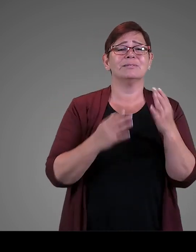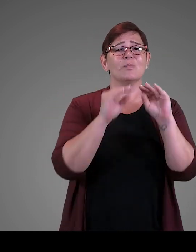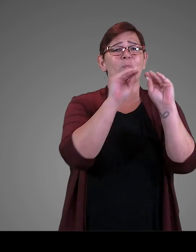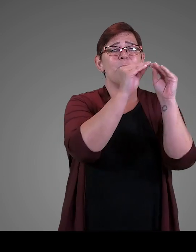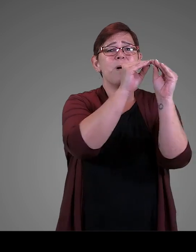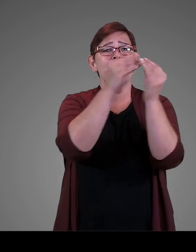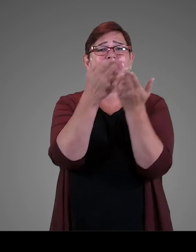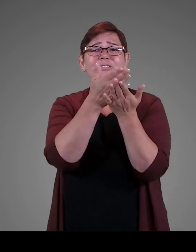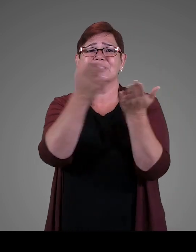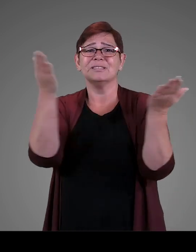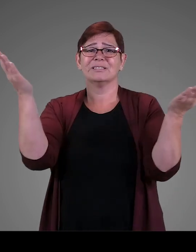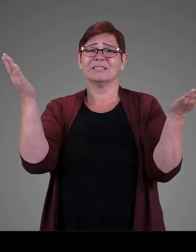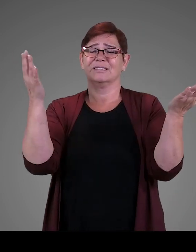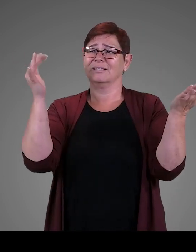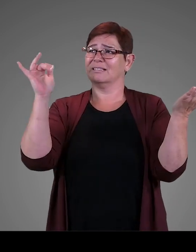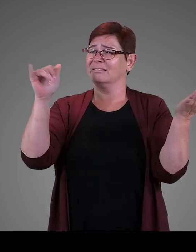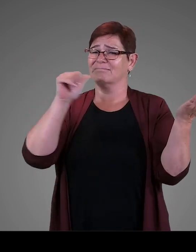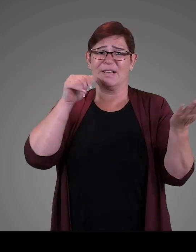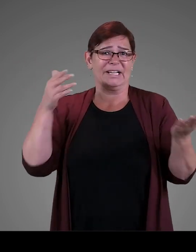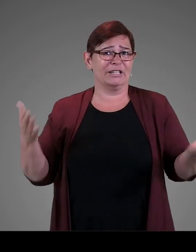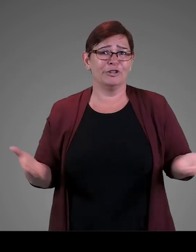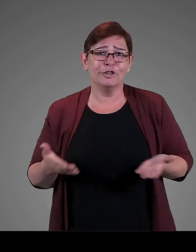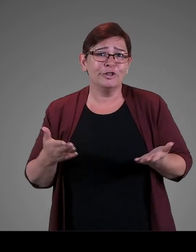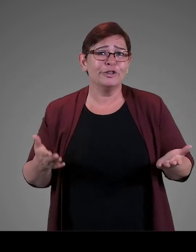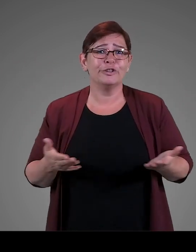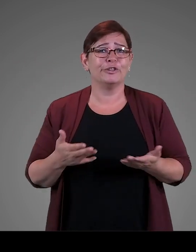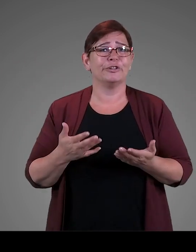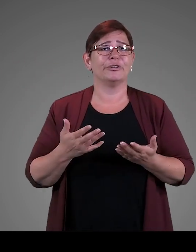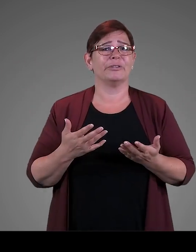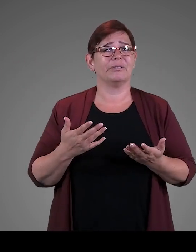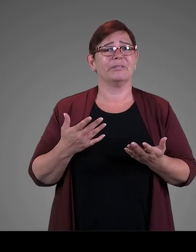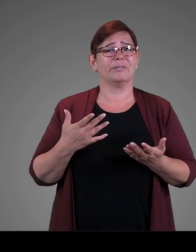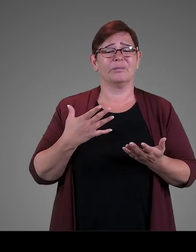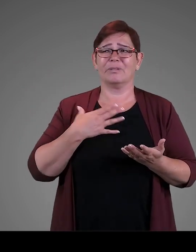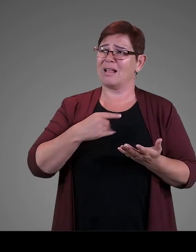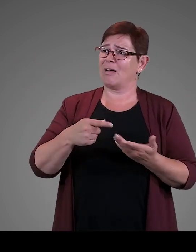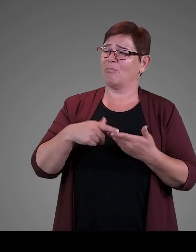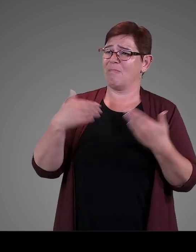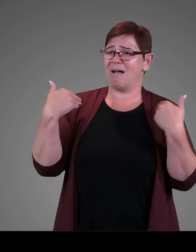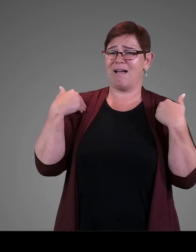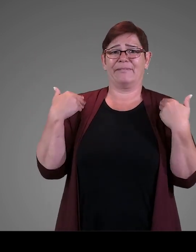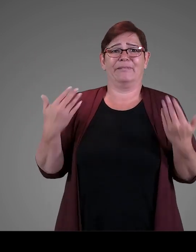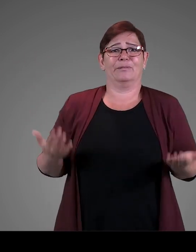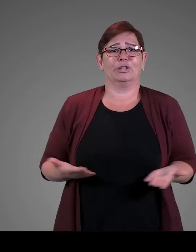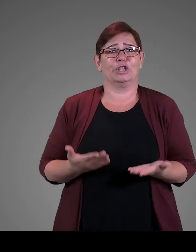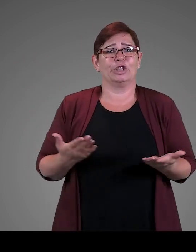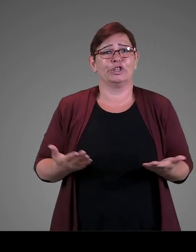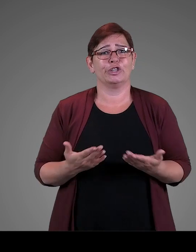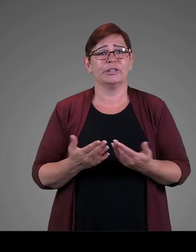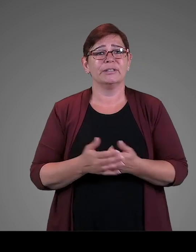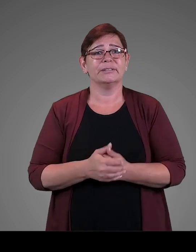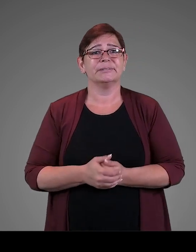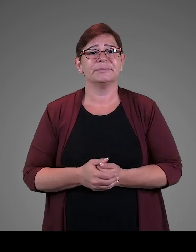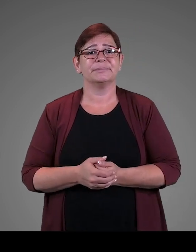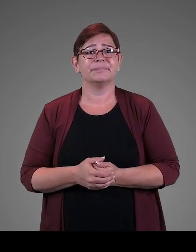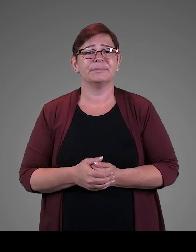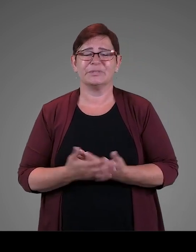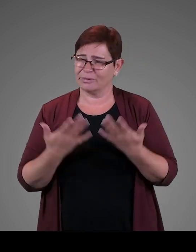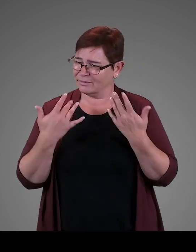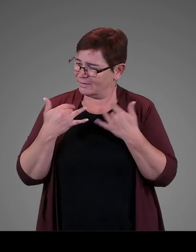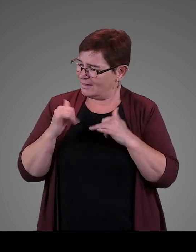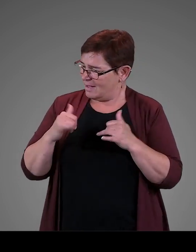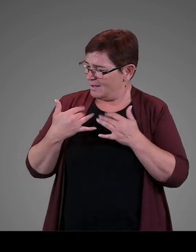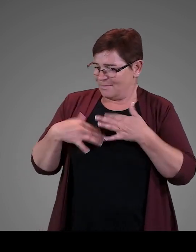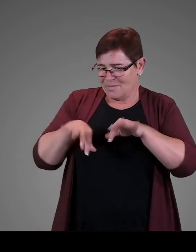est bien, bien conscient qu'il y a beaucoup d'artistes, beaucoup d'organismes aussi qui ne sont pas présents,